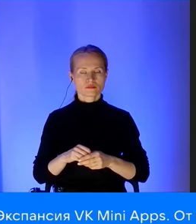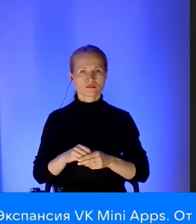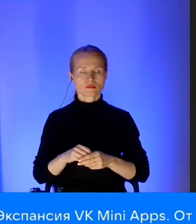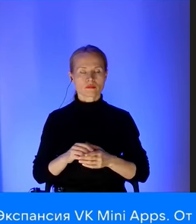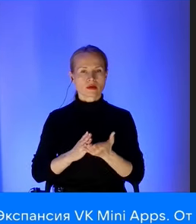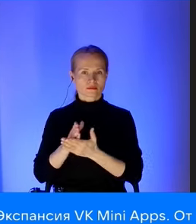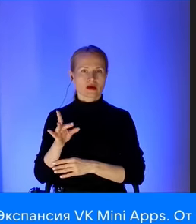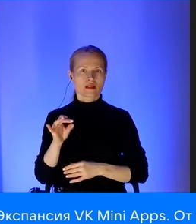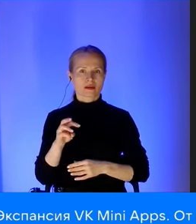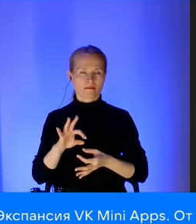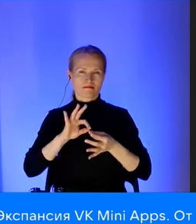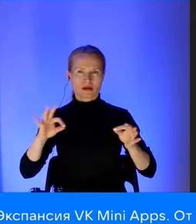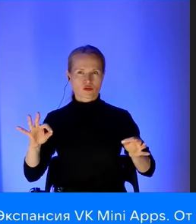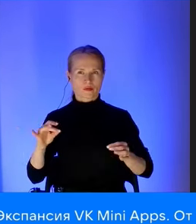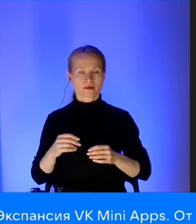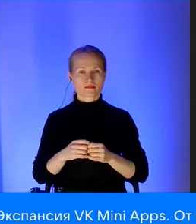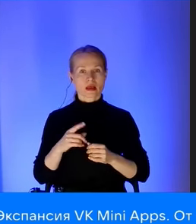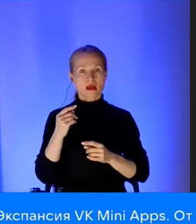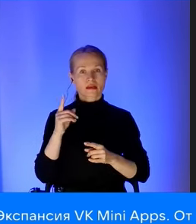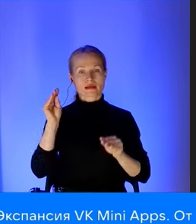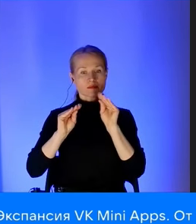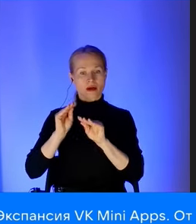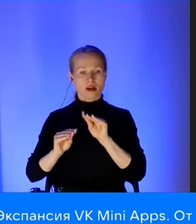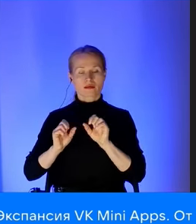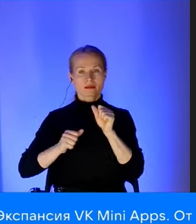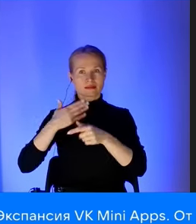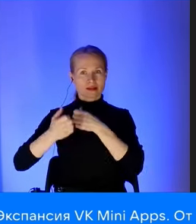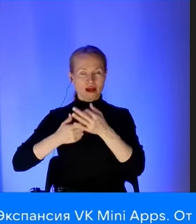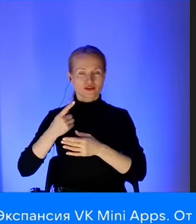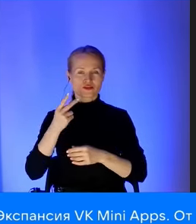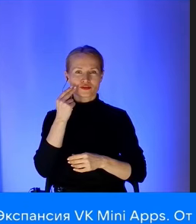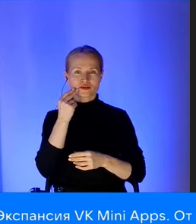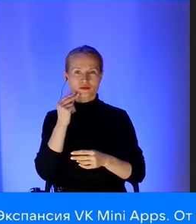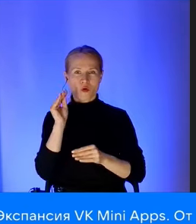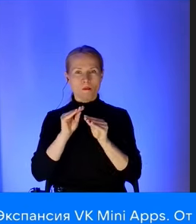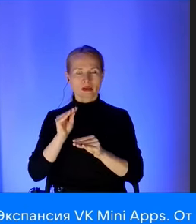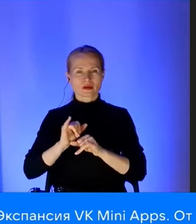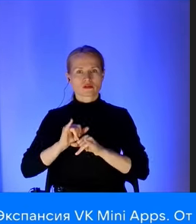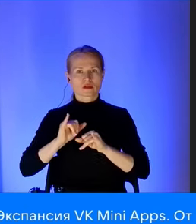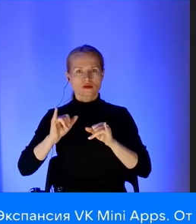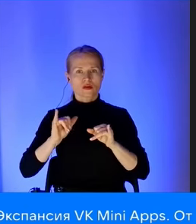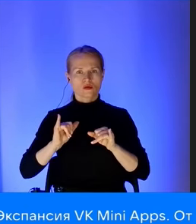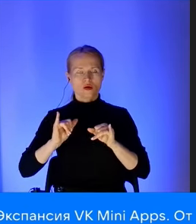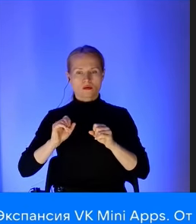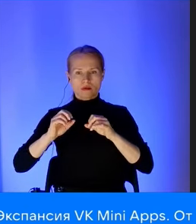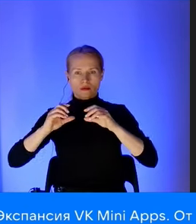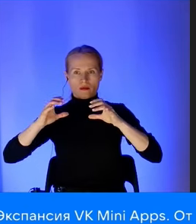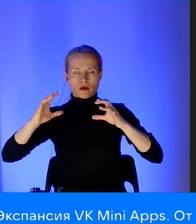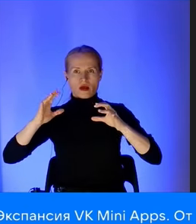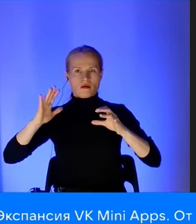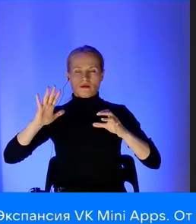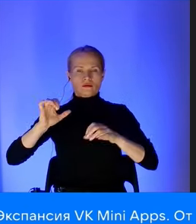Пойдемте в рантайм. Когда собирал этот слайд, число компонентов росло, росло, и в какой-то момент я остановился, решил, что этого